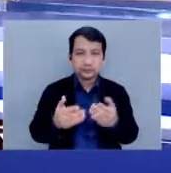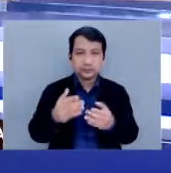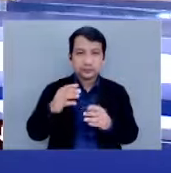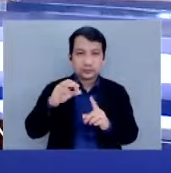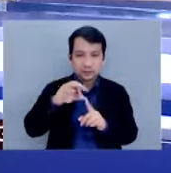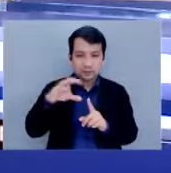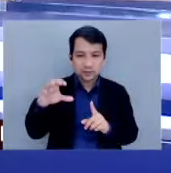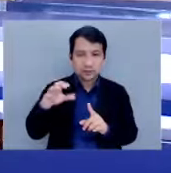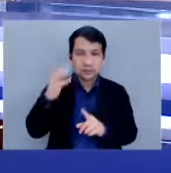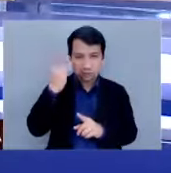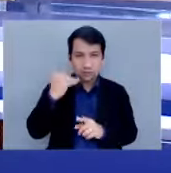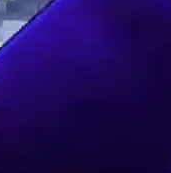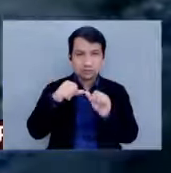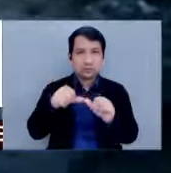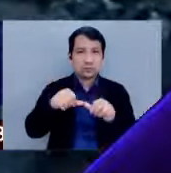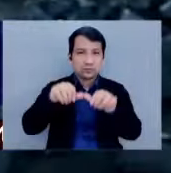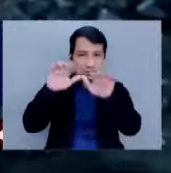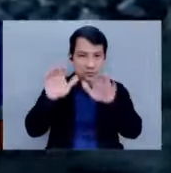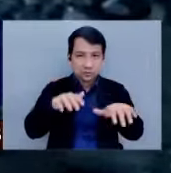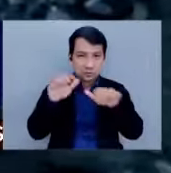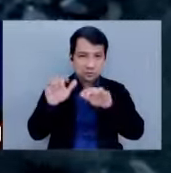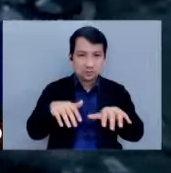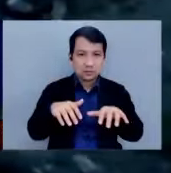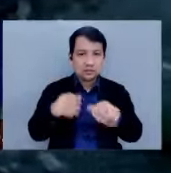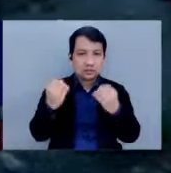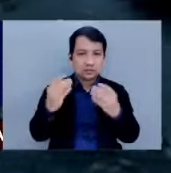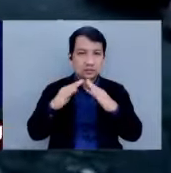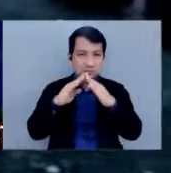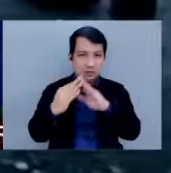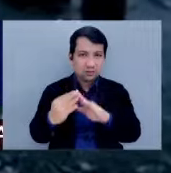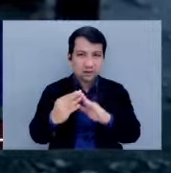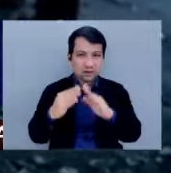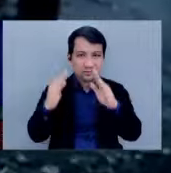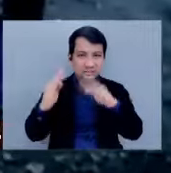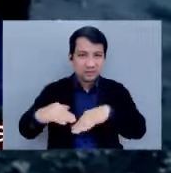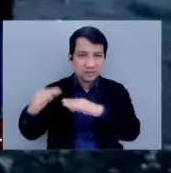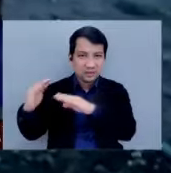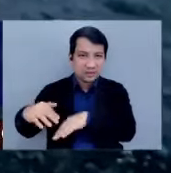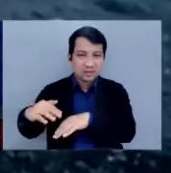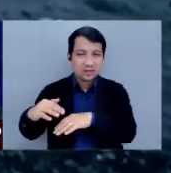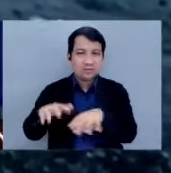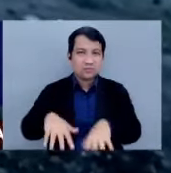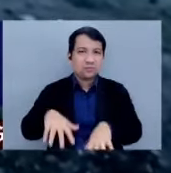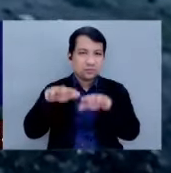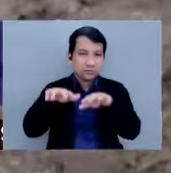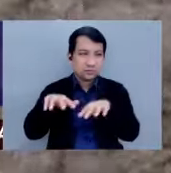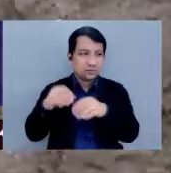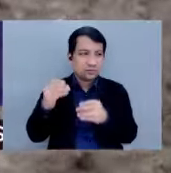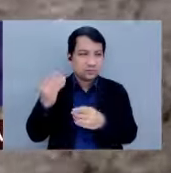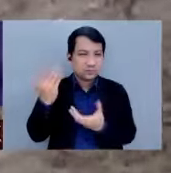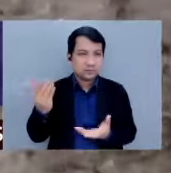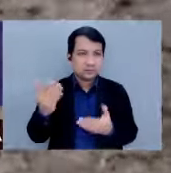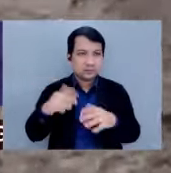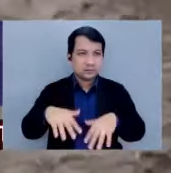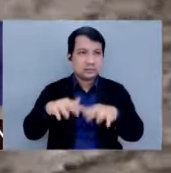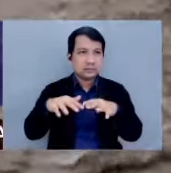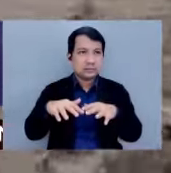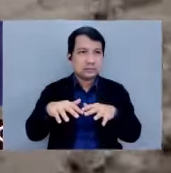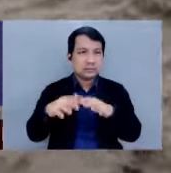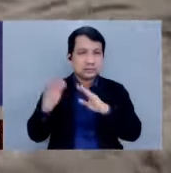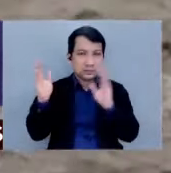walang tigil na ulan. Dose-dose ng bahay ang gumuho dahil sa matinding baha. Marami rin gumuhong lupa at nagtumbahang mga